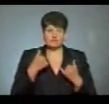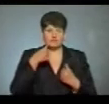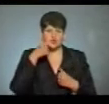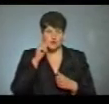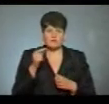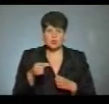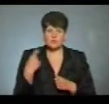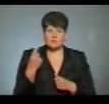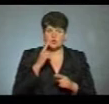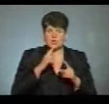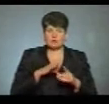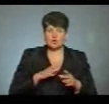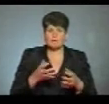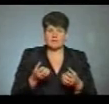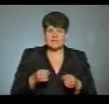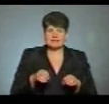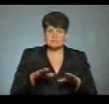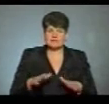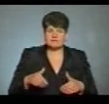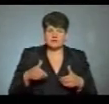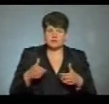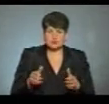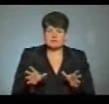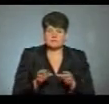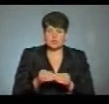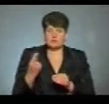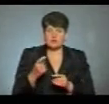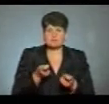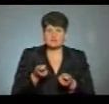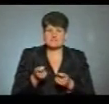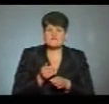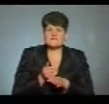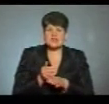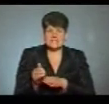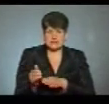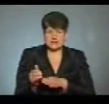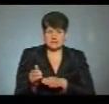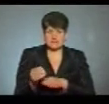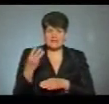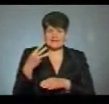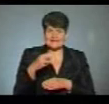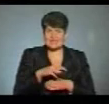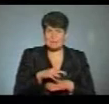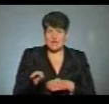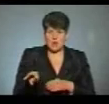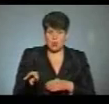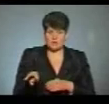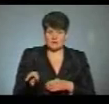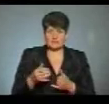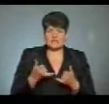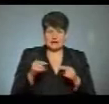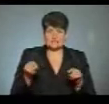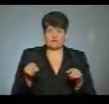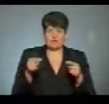обласною радою було прийнято рішення, і ми звернулися спільно з обласною адміністрацією щодо виділення 30 мільйонів для